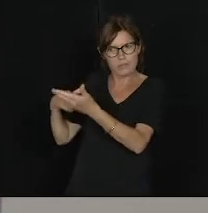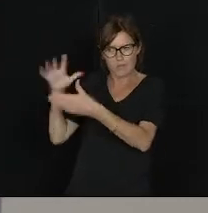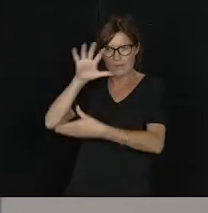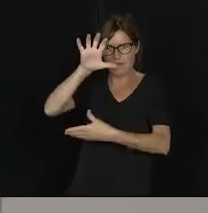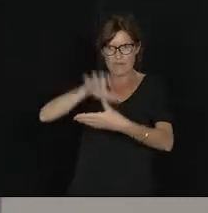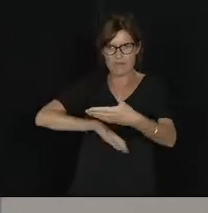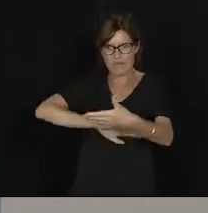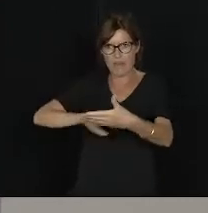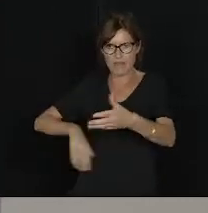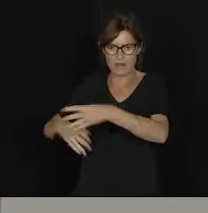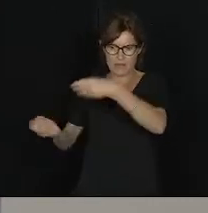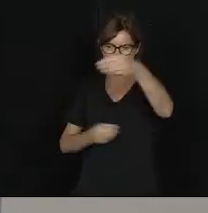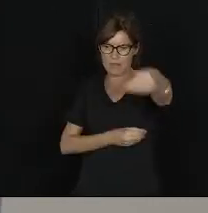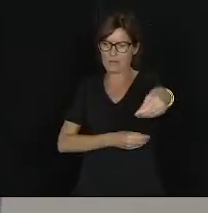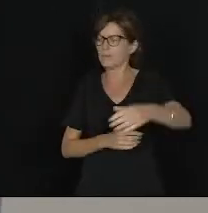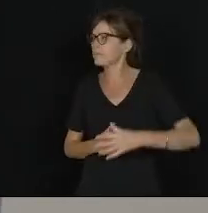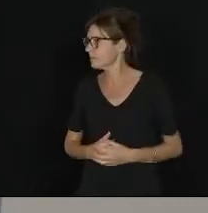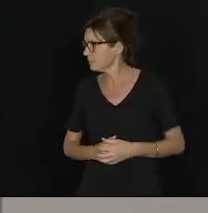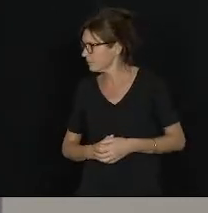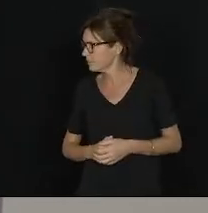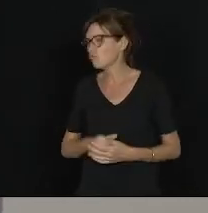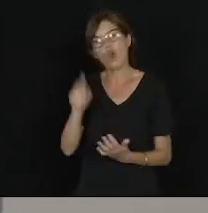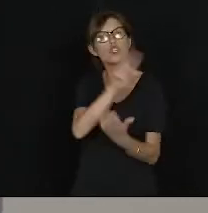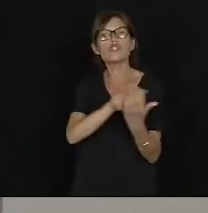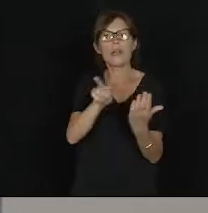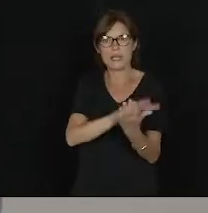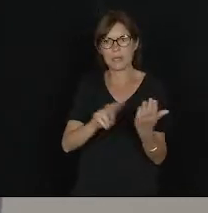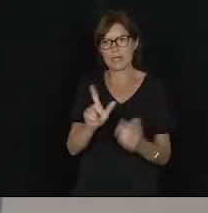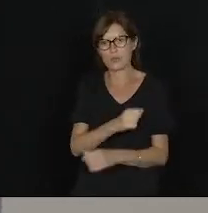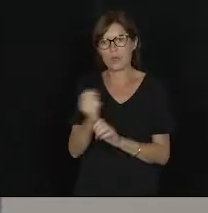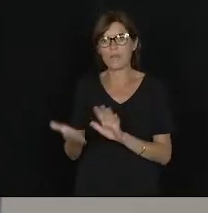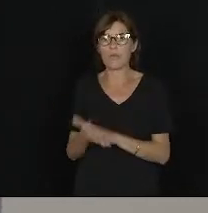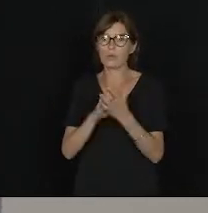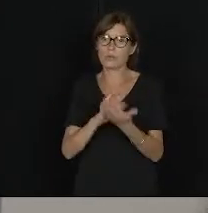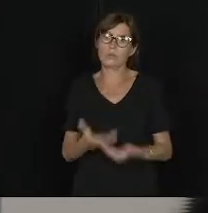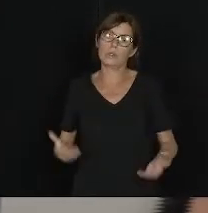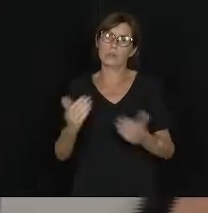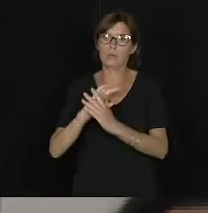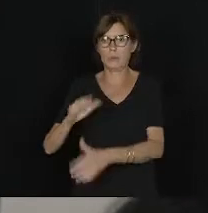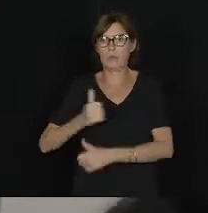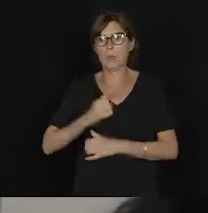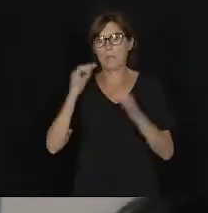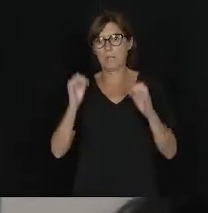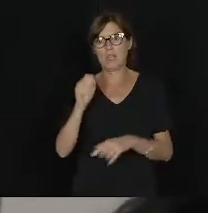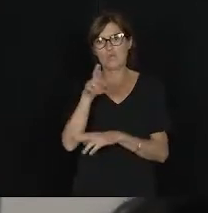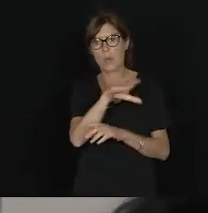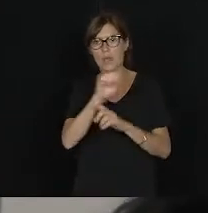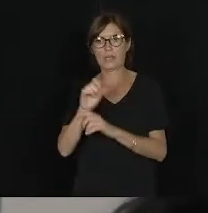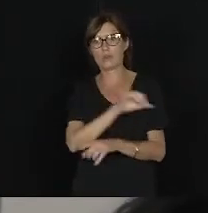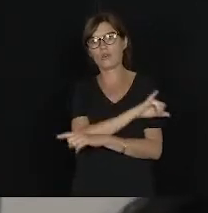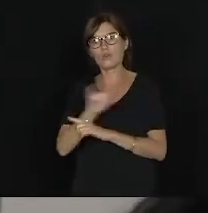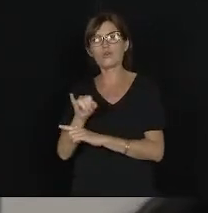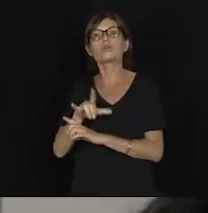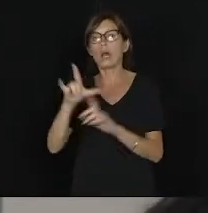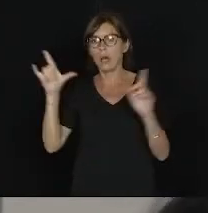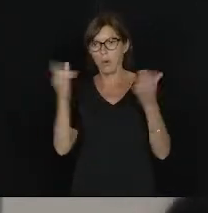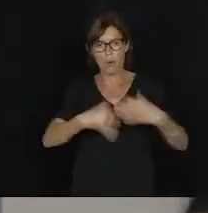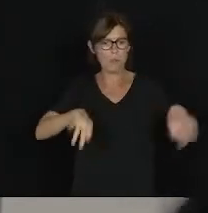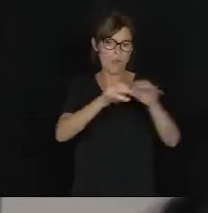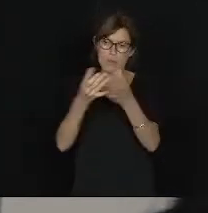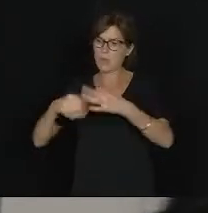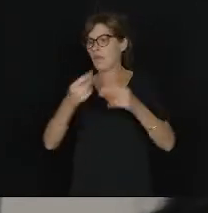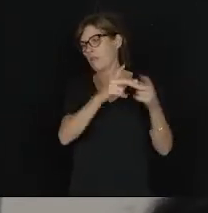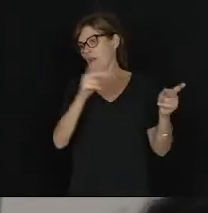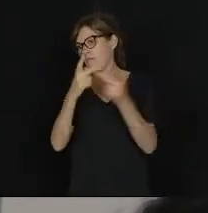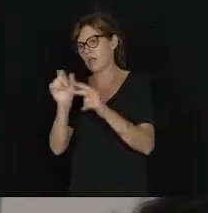vais racler le texte, mais je vais vous le dire quand même. L'évolution de la situation militaire à compter de la percée soviétique depuis la tête de Bourhanov jusqu'à